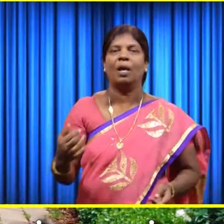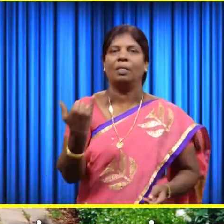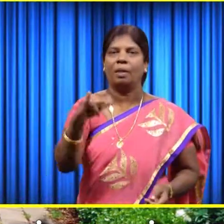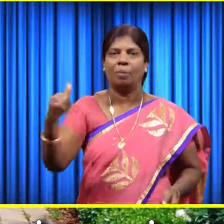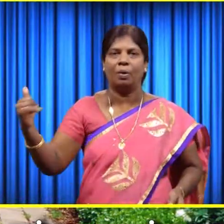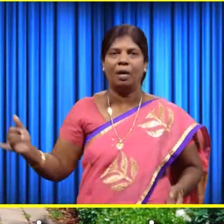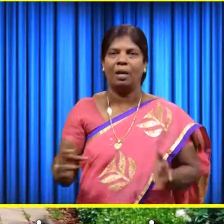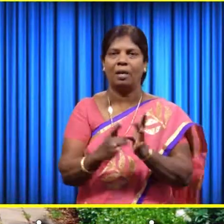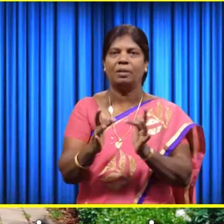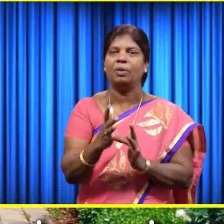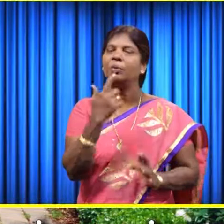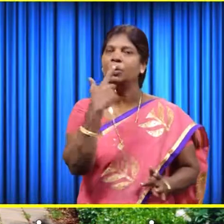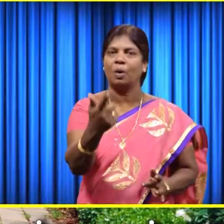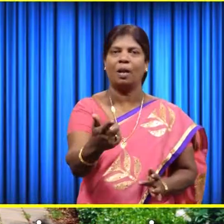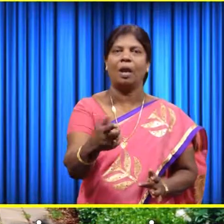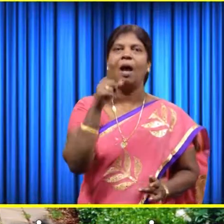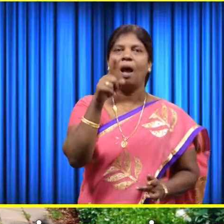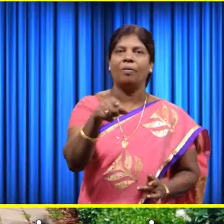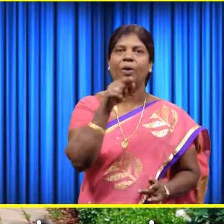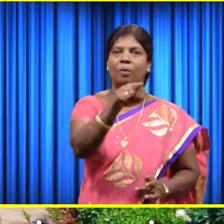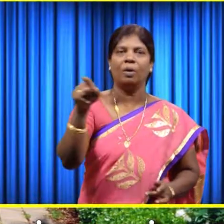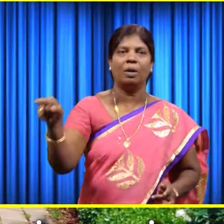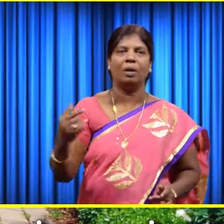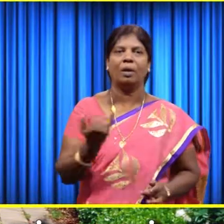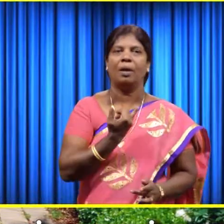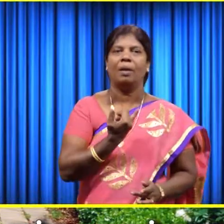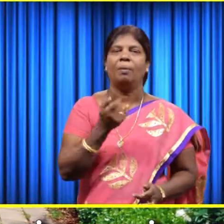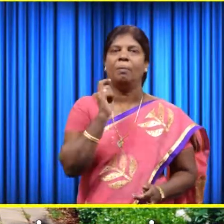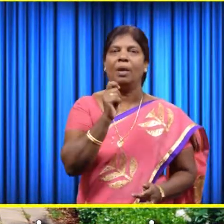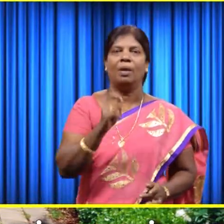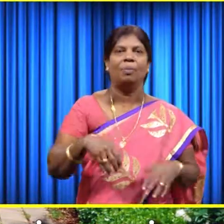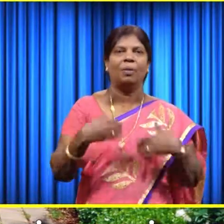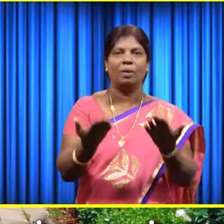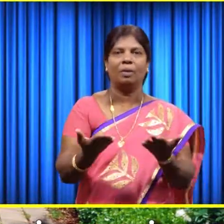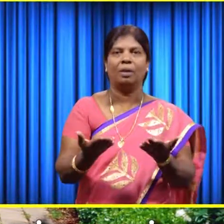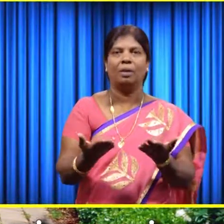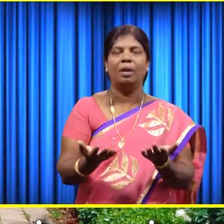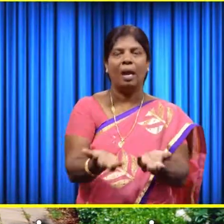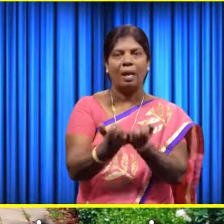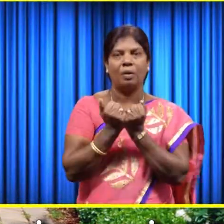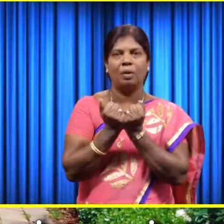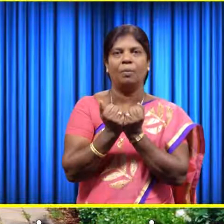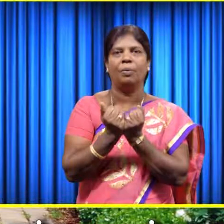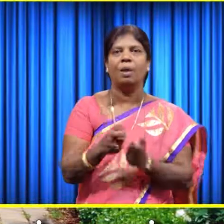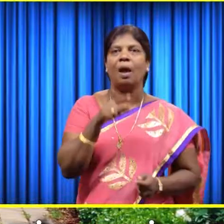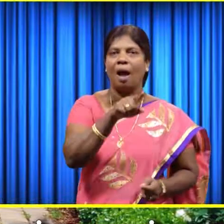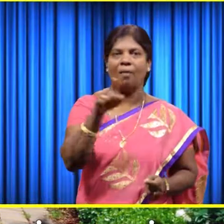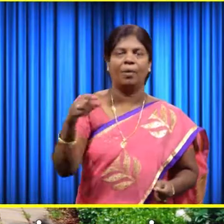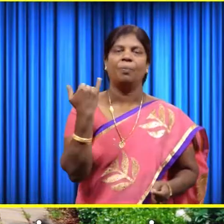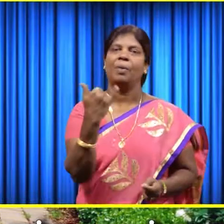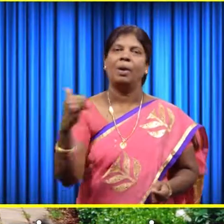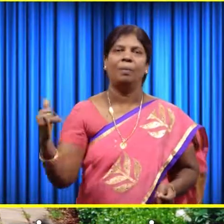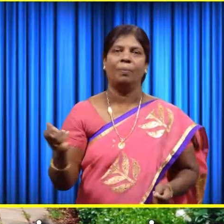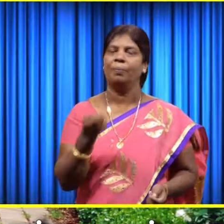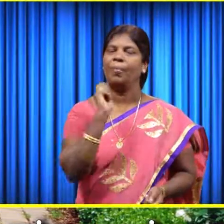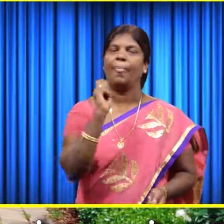தவறுகளை இயேசு கிறிஸ்துவிடம் சொல்லி அவர் உங்களுக்காக மரித்தார் என்று நம்பி அவரை உங்கள் வாழ்வில் ஏற்றுக்கொள்ளும் போது அவர் உங்கள்